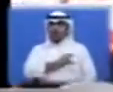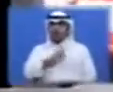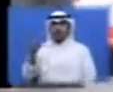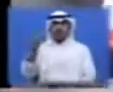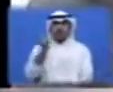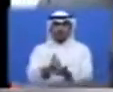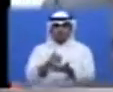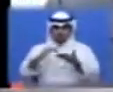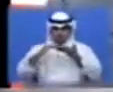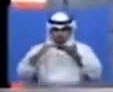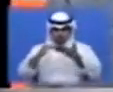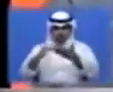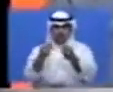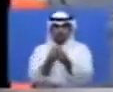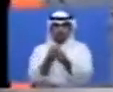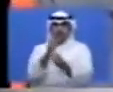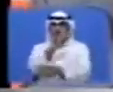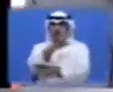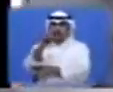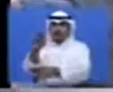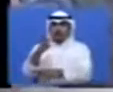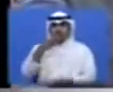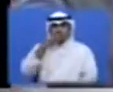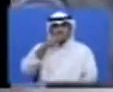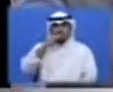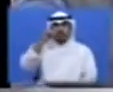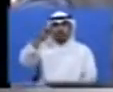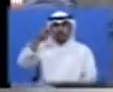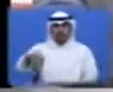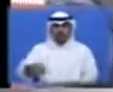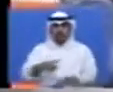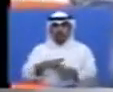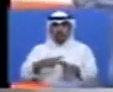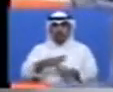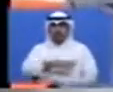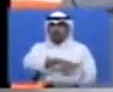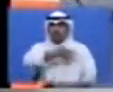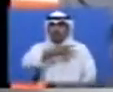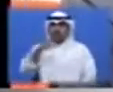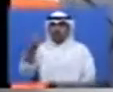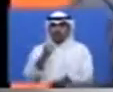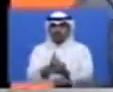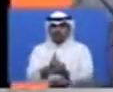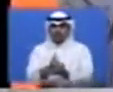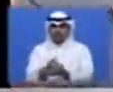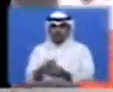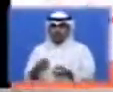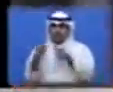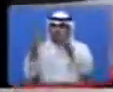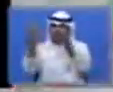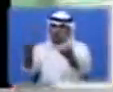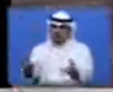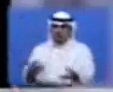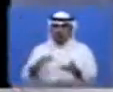والتنمية، وكلها بتوجيهات كريمة من سمو أمير البلاد المعظم حفظه الله وأركان الحكومة الكويتية